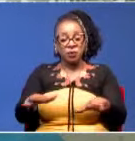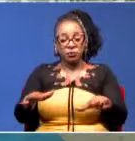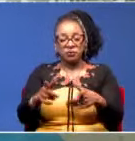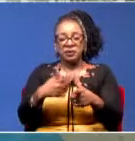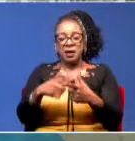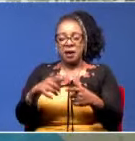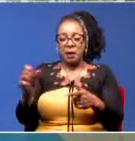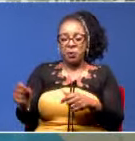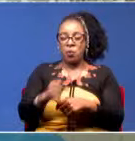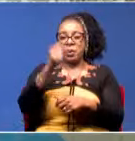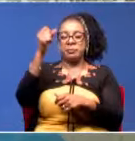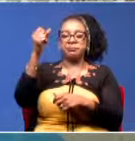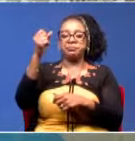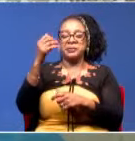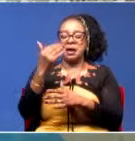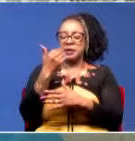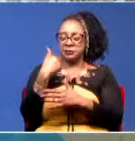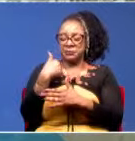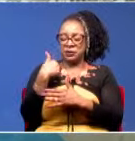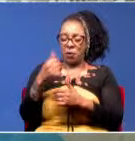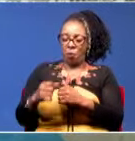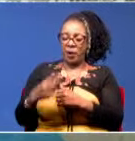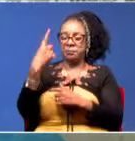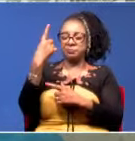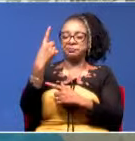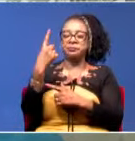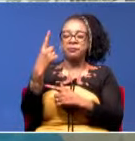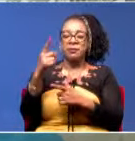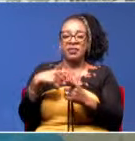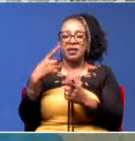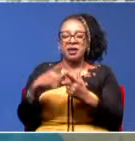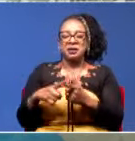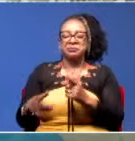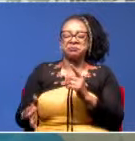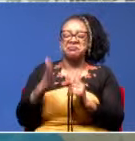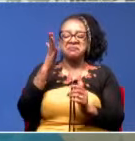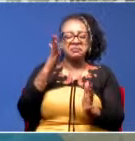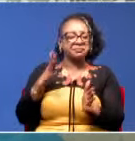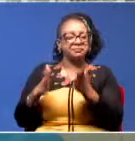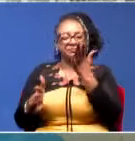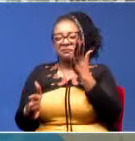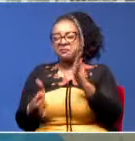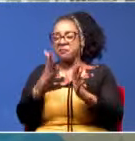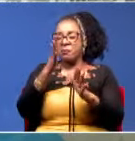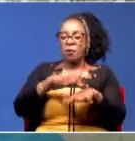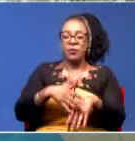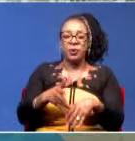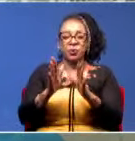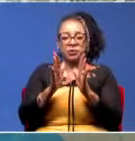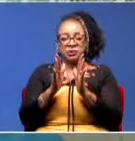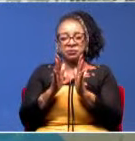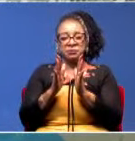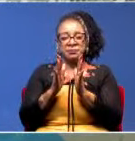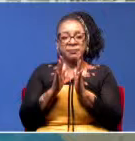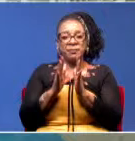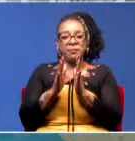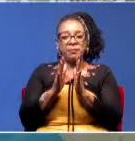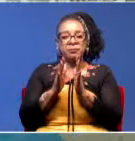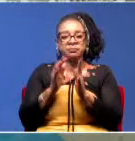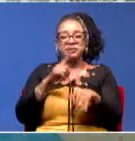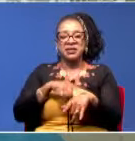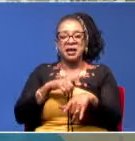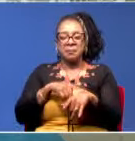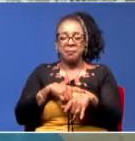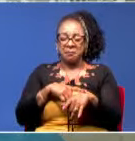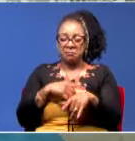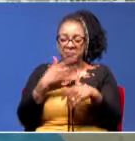wakaniamsha. Ni wakaniambia niamke. Kaenda wakinichapa makofi mpaka kwa barabara. After nishafika kwa